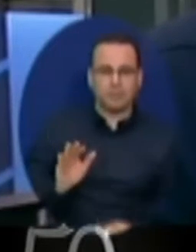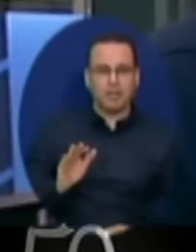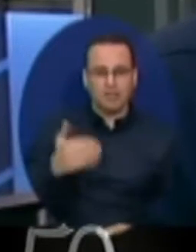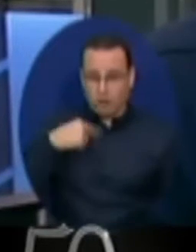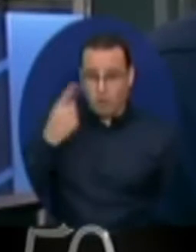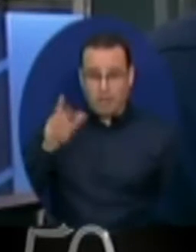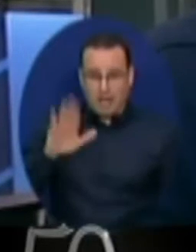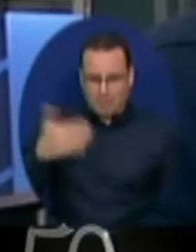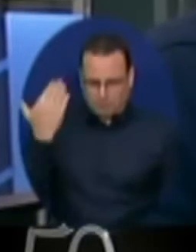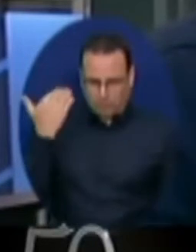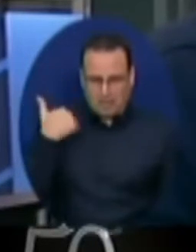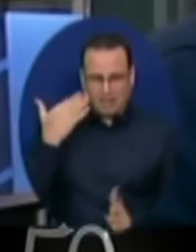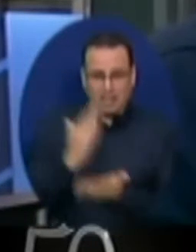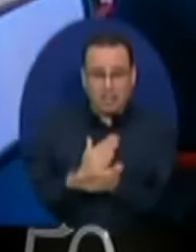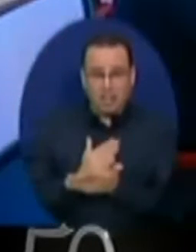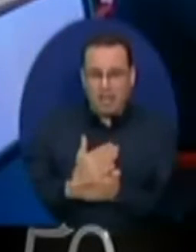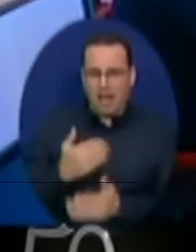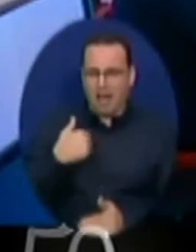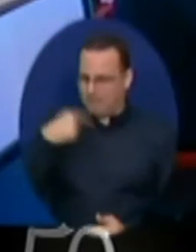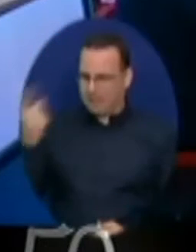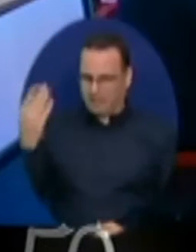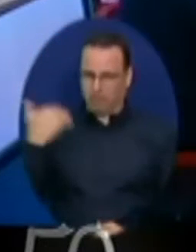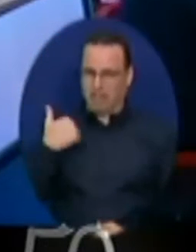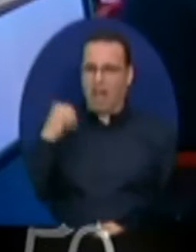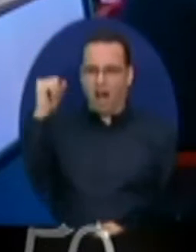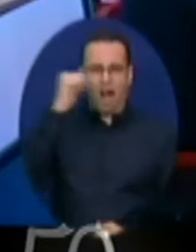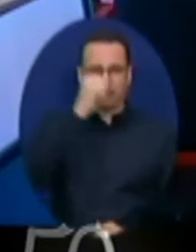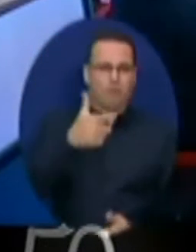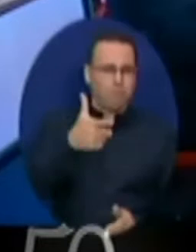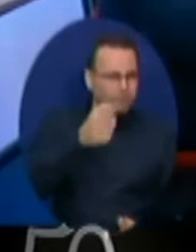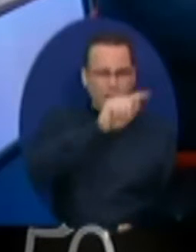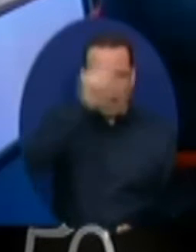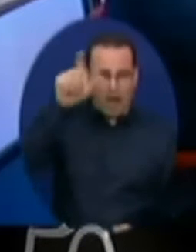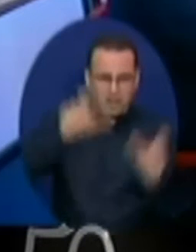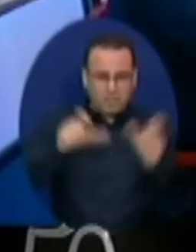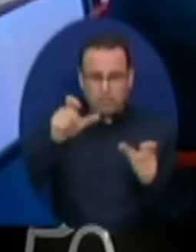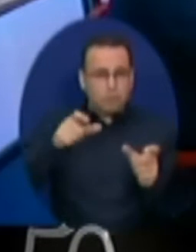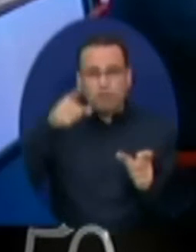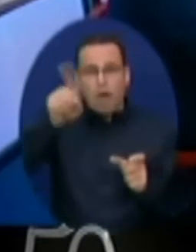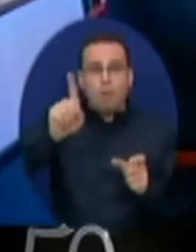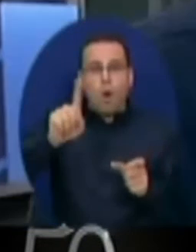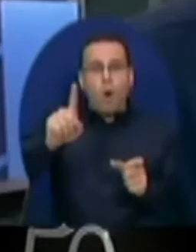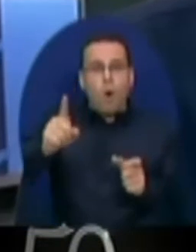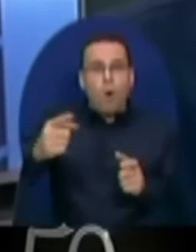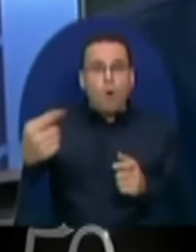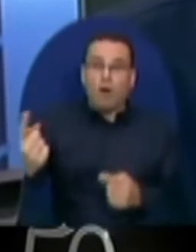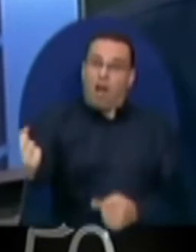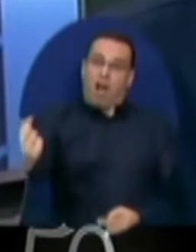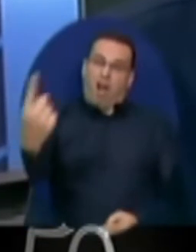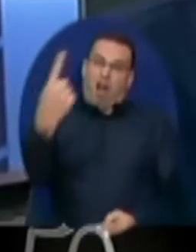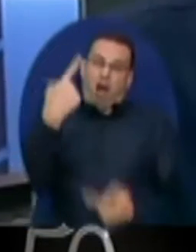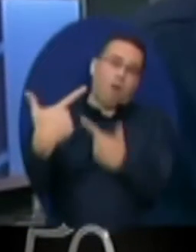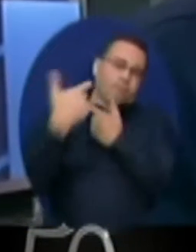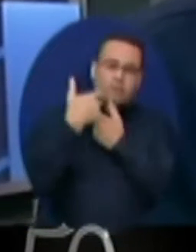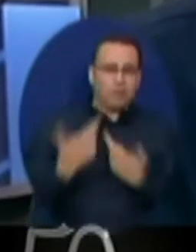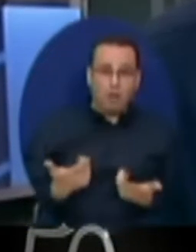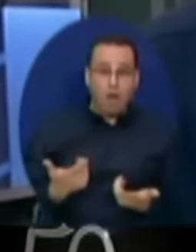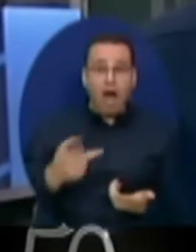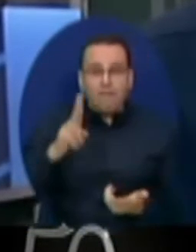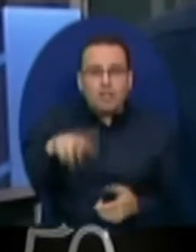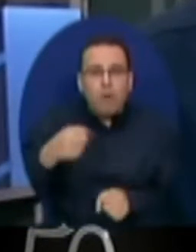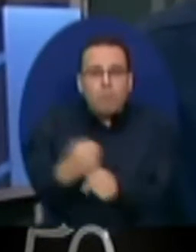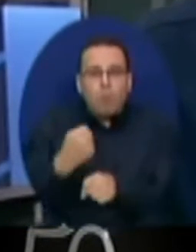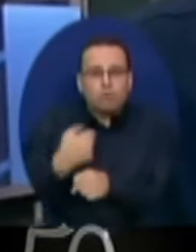שגם יצא לי להרוג אנשים שלא הסתערו עליי. יש פעולות שצריך